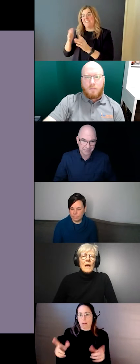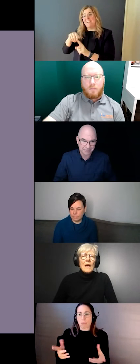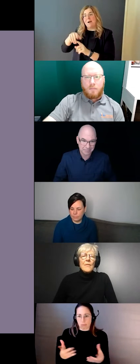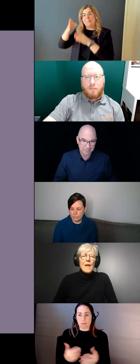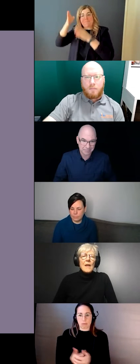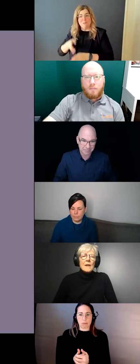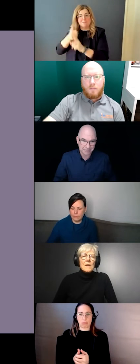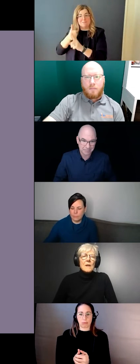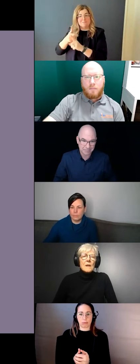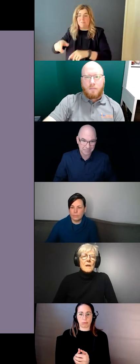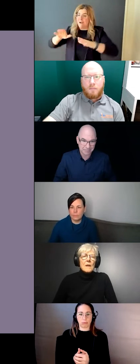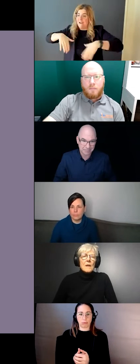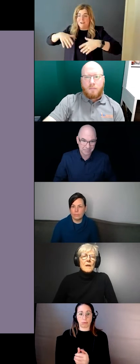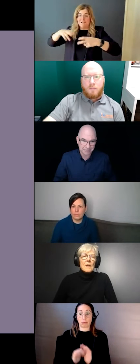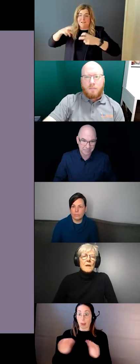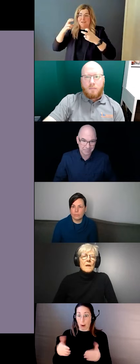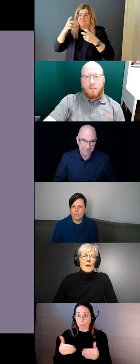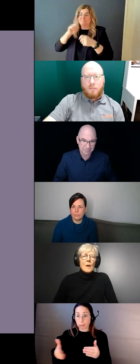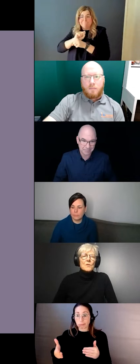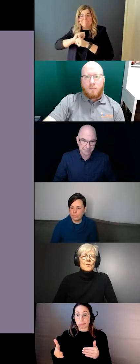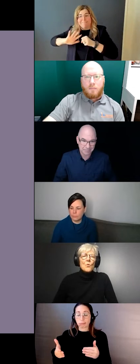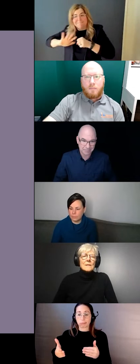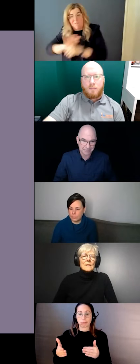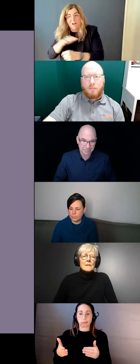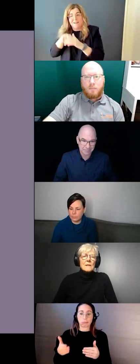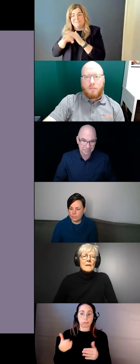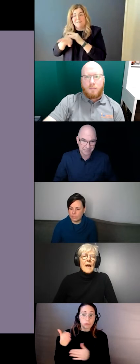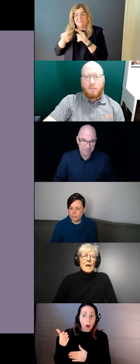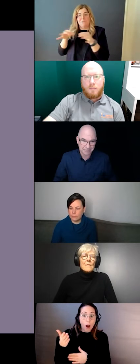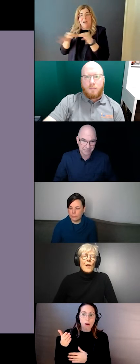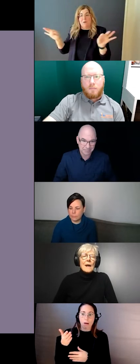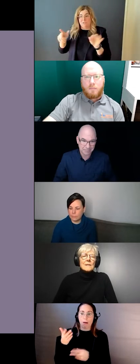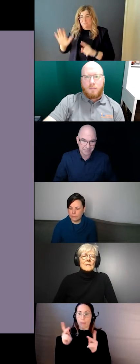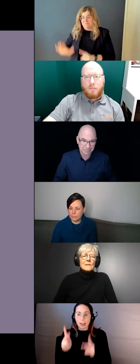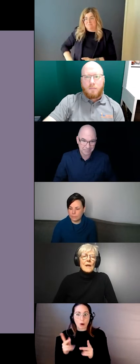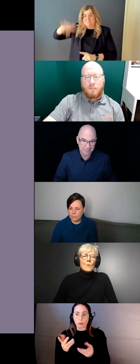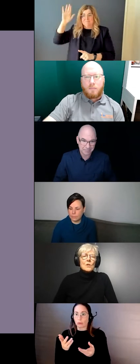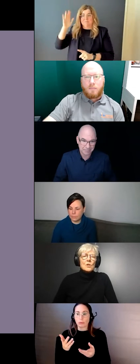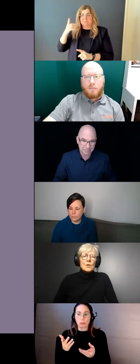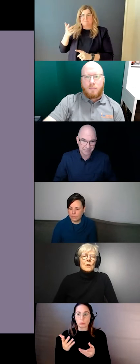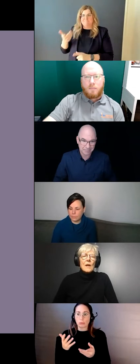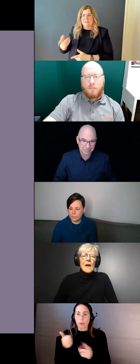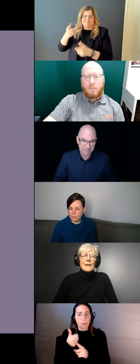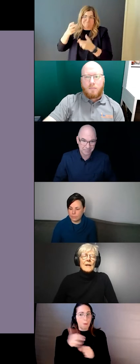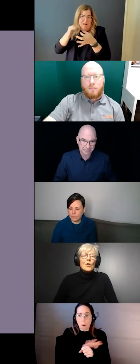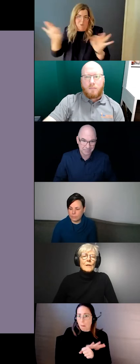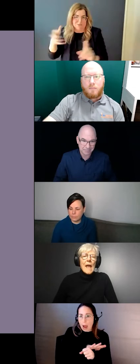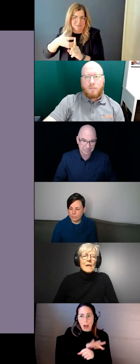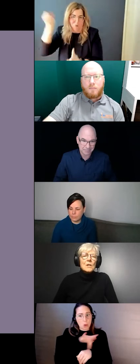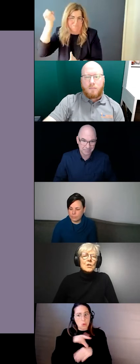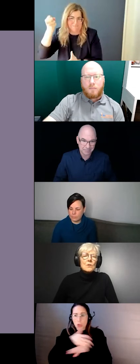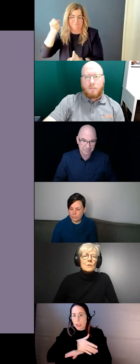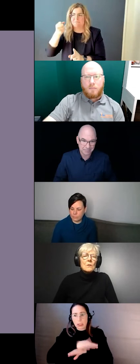Et ensuite, une personne qui n'a pas eu un accès complet aux langues à un âge très